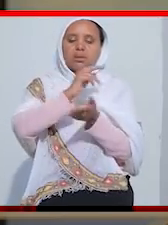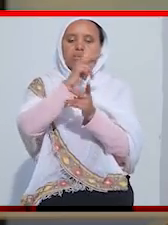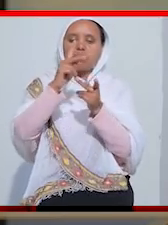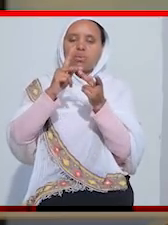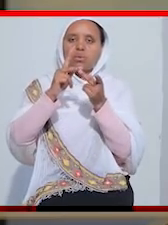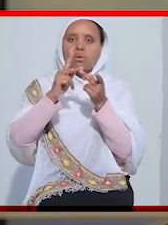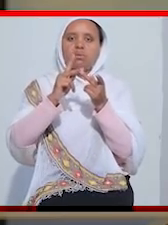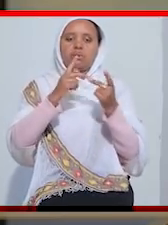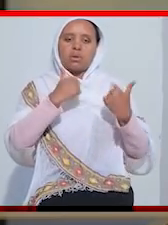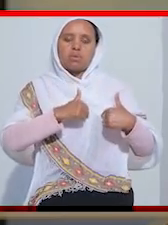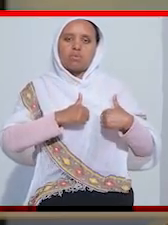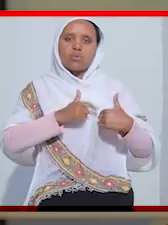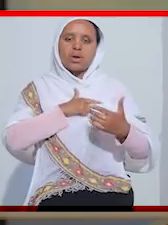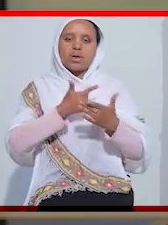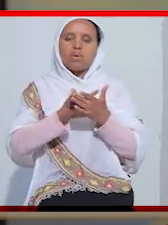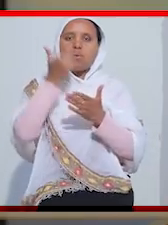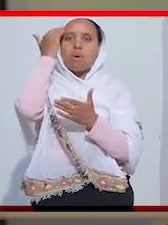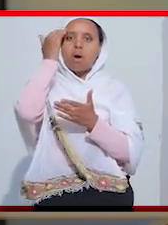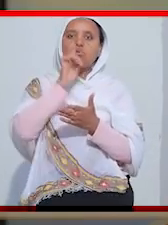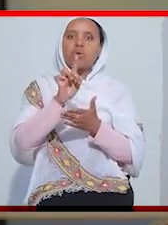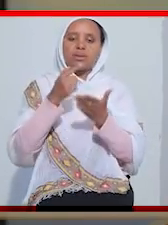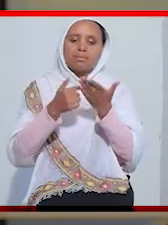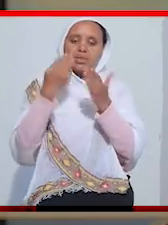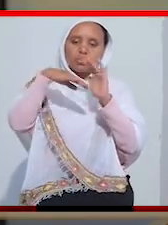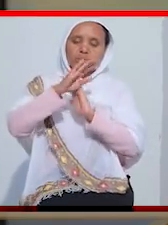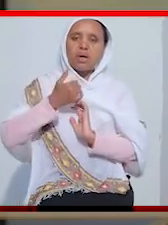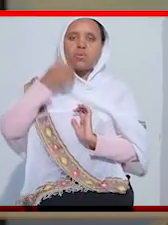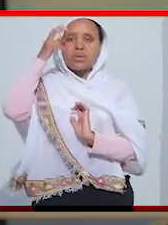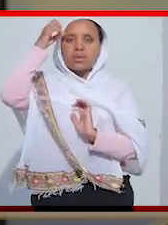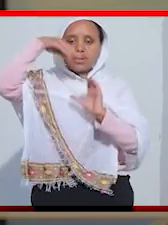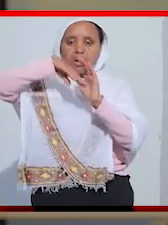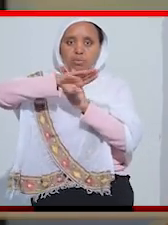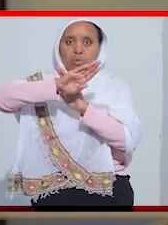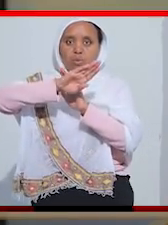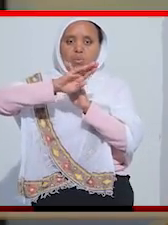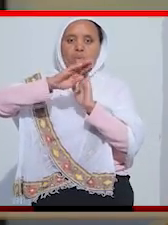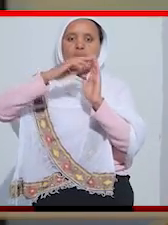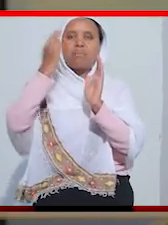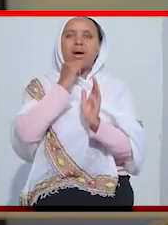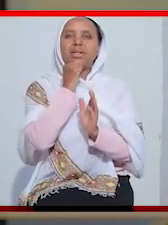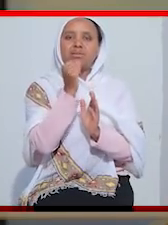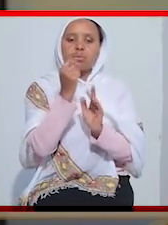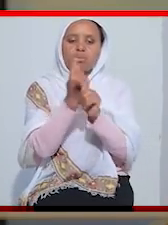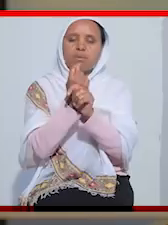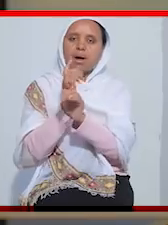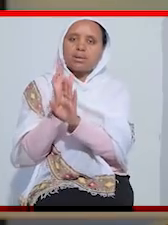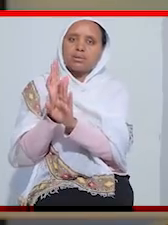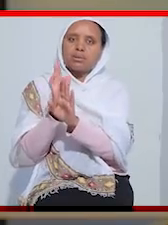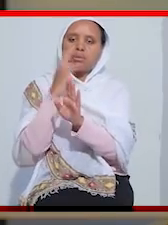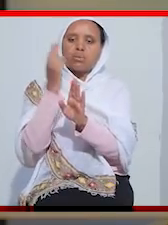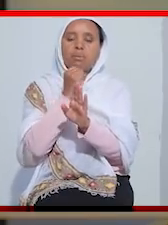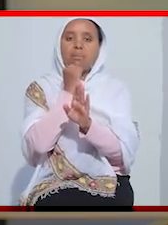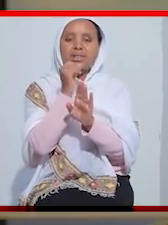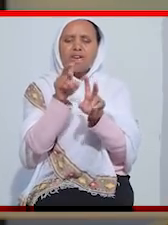የሚያከማችባት ጎተራው ልቡ ናት ህሊናው ናት አይምሮው ናት በዚህ ውስጥ ያለውን ሰይጣን ገብቶ ወደማይጠቅመው